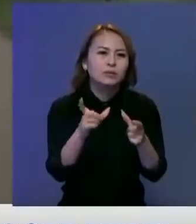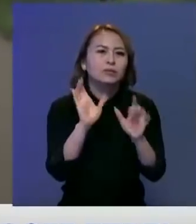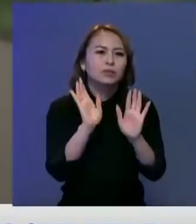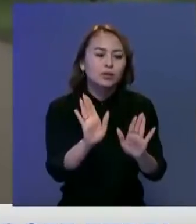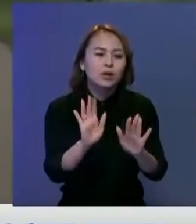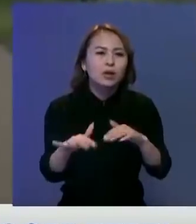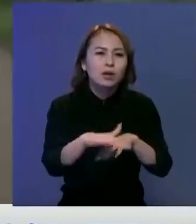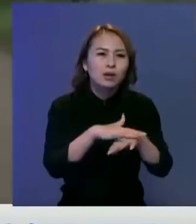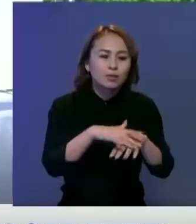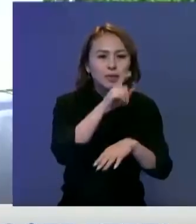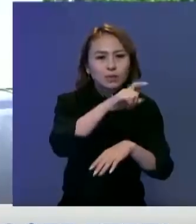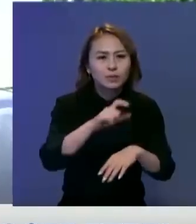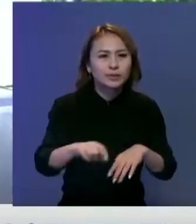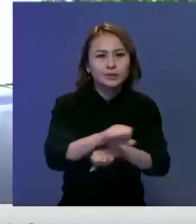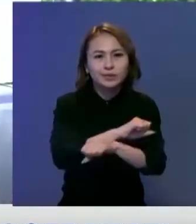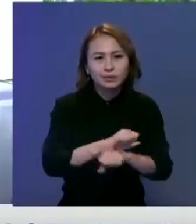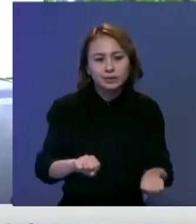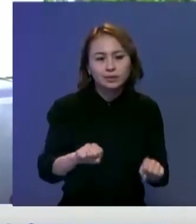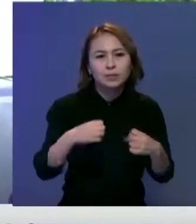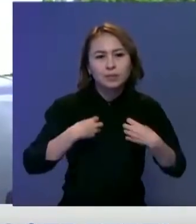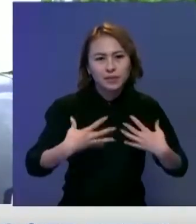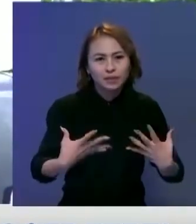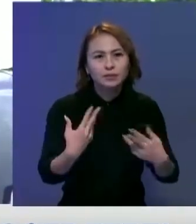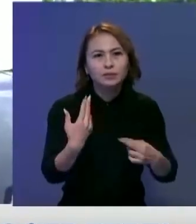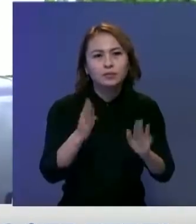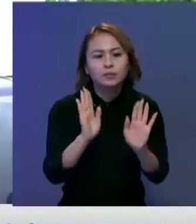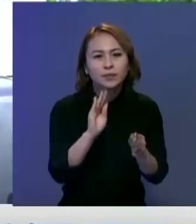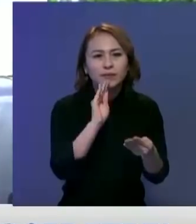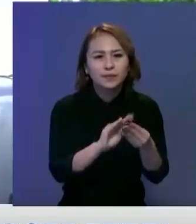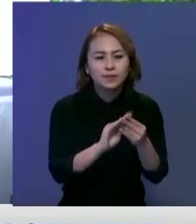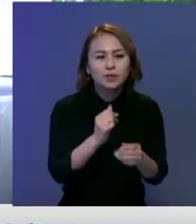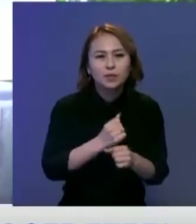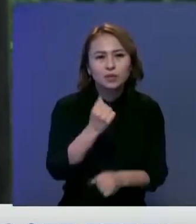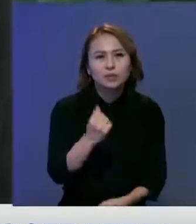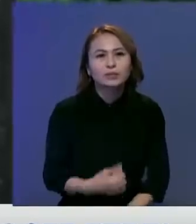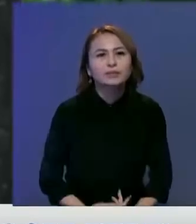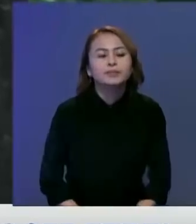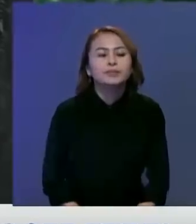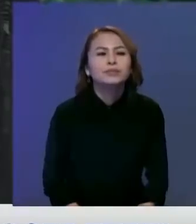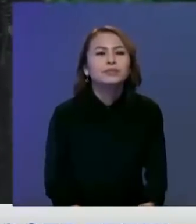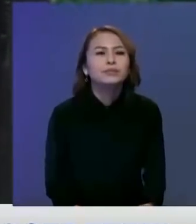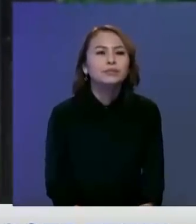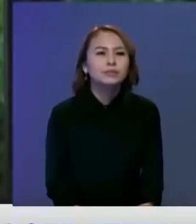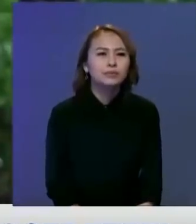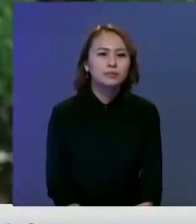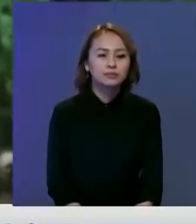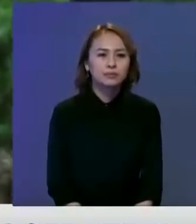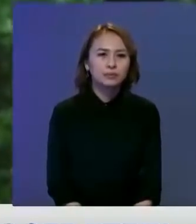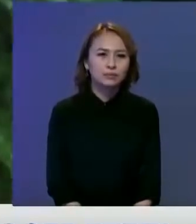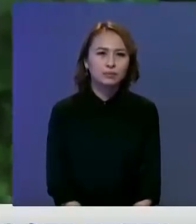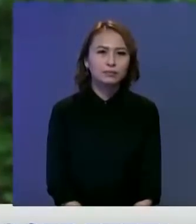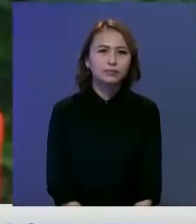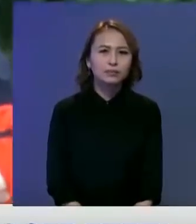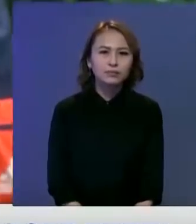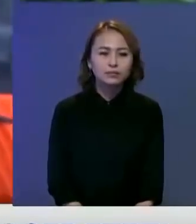қалғы көп жиналатын ісшаралардың өткізілуіне салынған түйім жеті қадағаланатын болады. Жолдыз ата келдейі өйлі түжіл кен ашалва